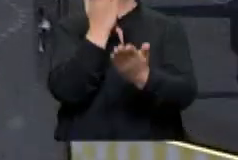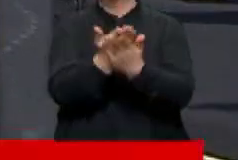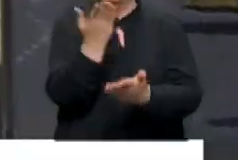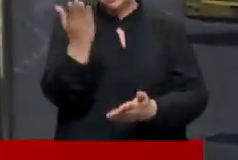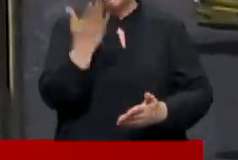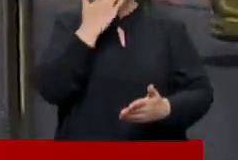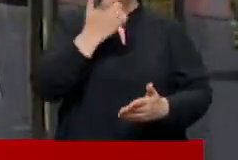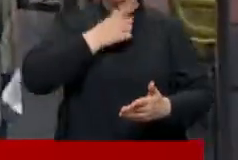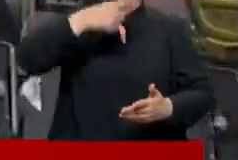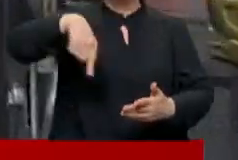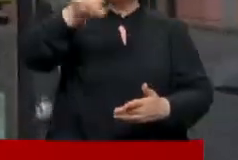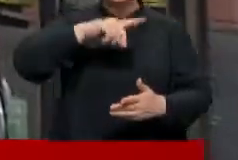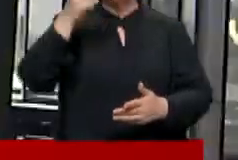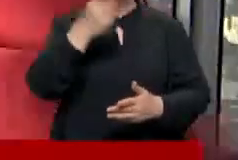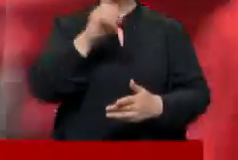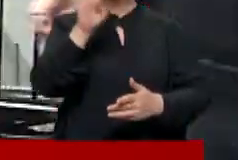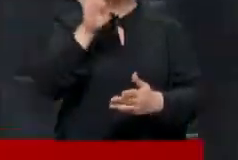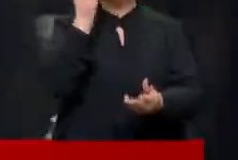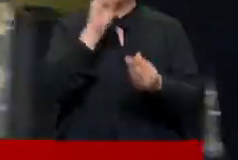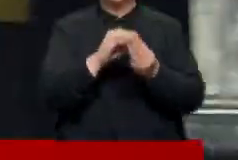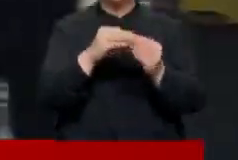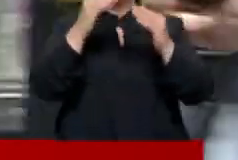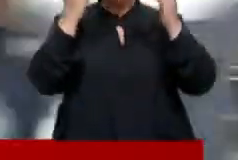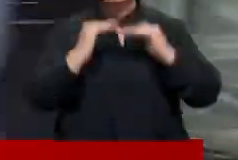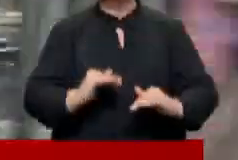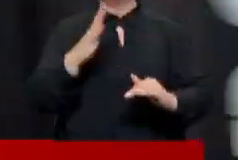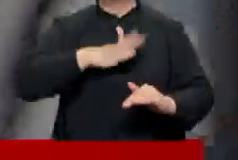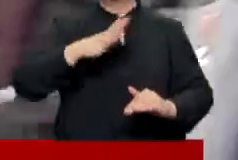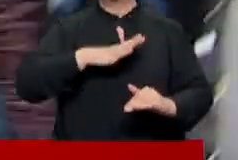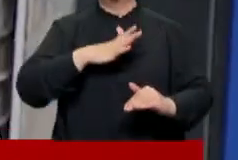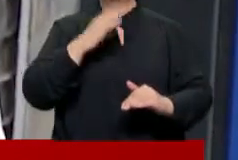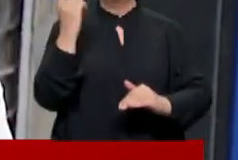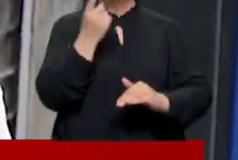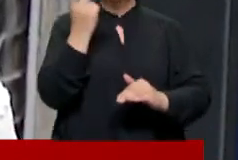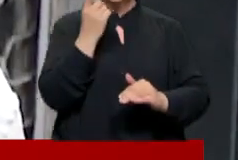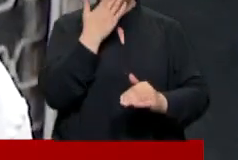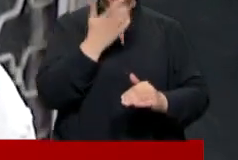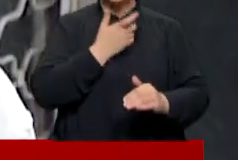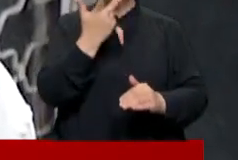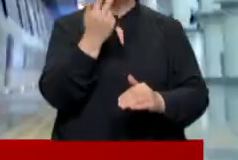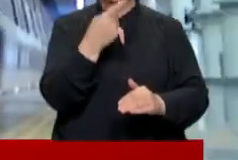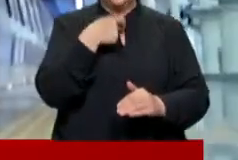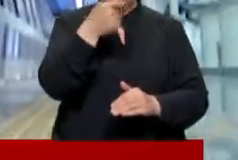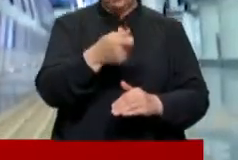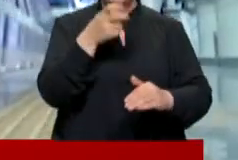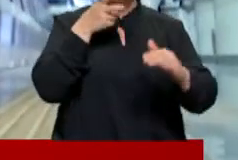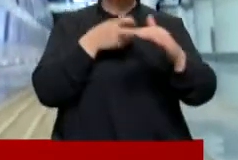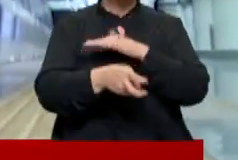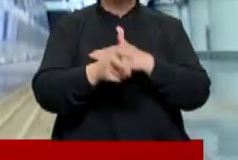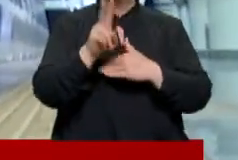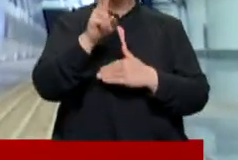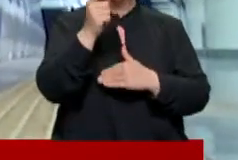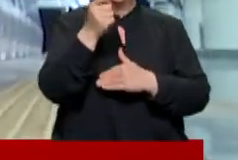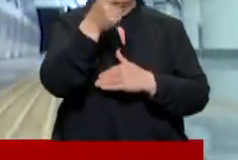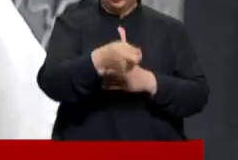verdi. Öğrenciler de %40'lık zammın geri çekilmesini istiyor. Minibüsten öğrenci olarak 3,5 veriyorum. Metroya 7